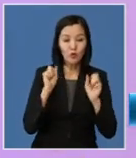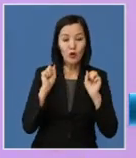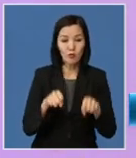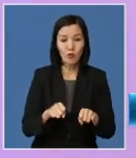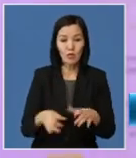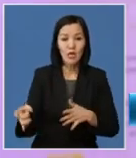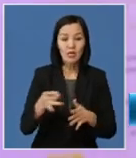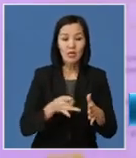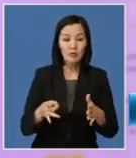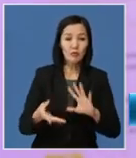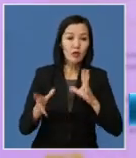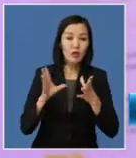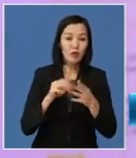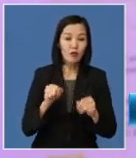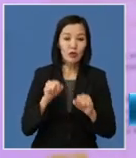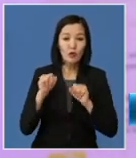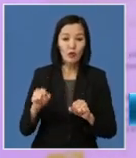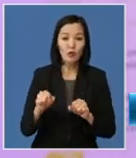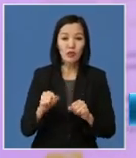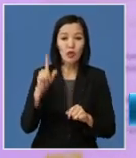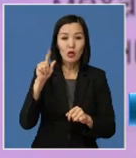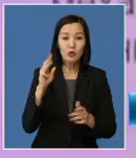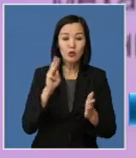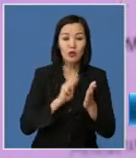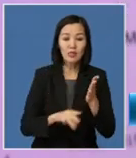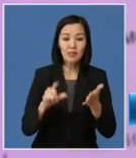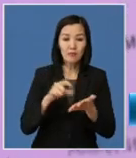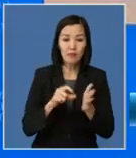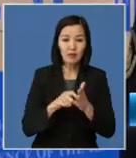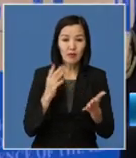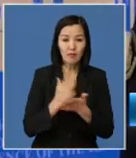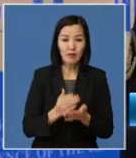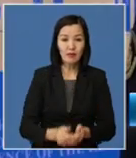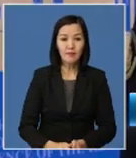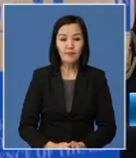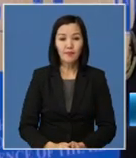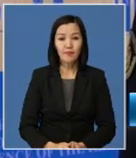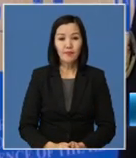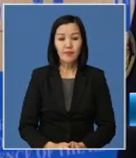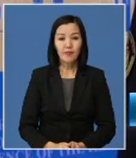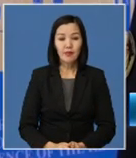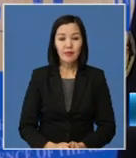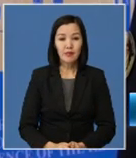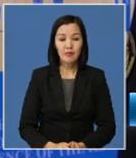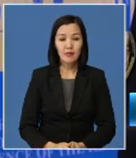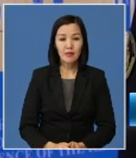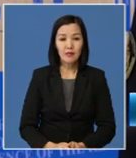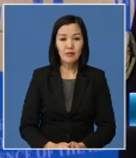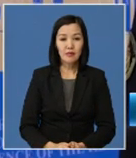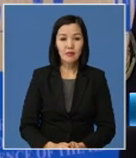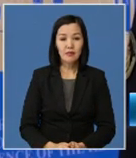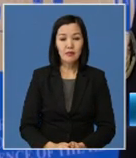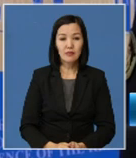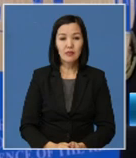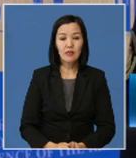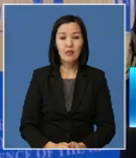бойынша қорғаныс саласына тиесілі 180 қызметтік пәтер бар. Остаточная стоимость предлагаемых служебных